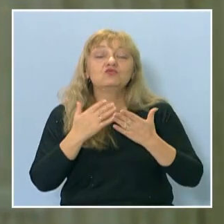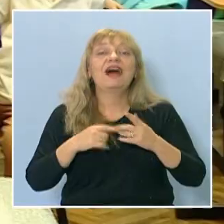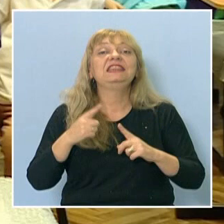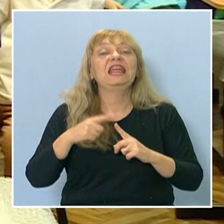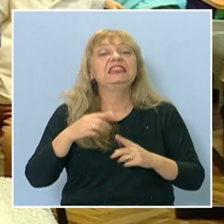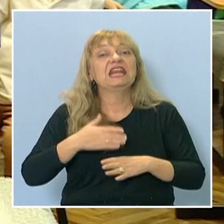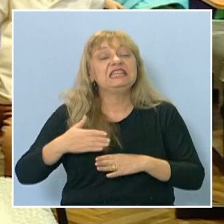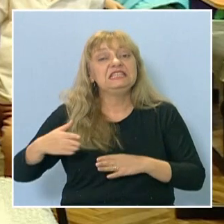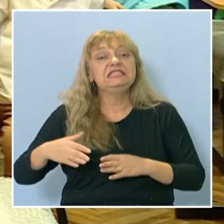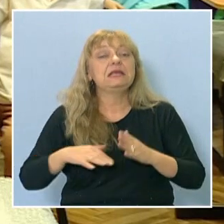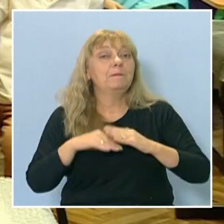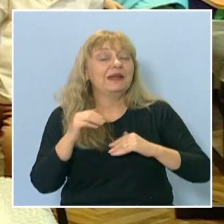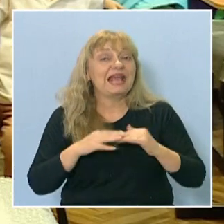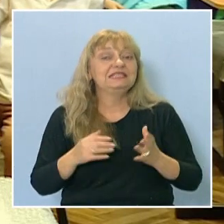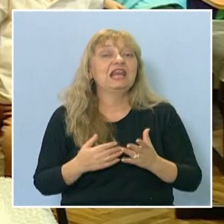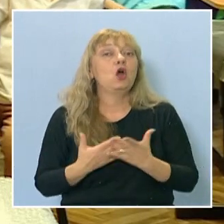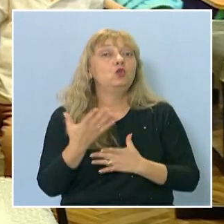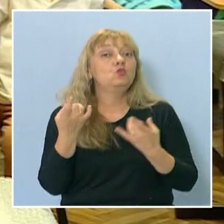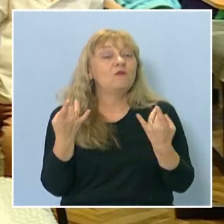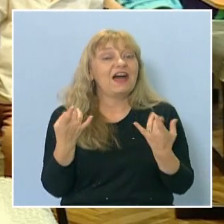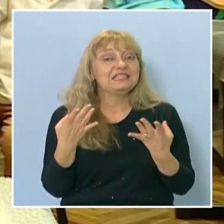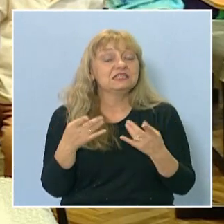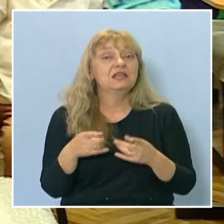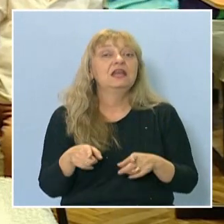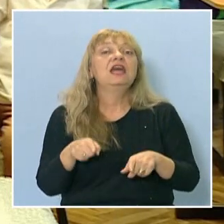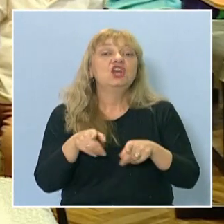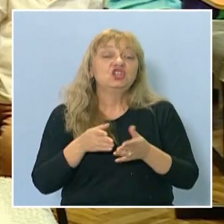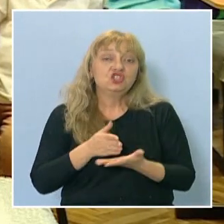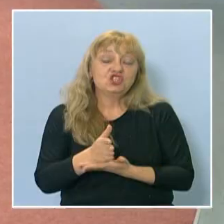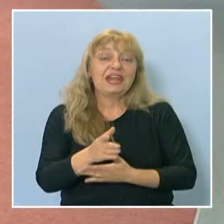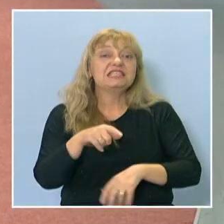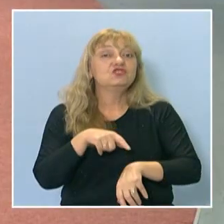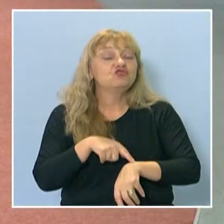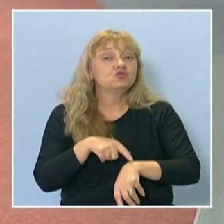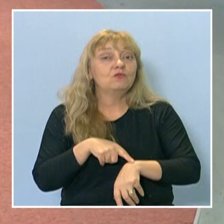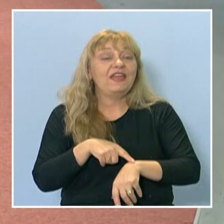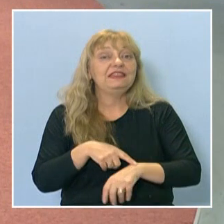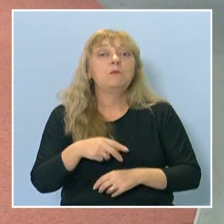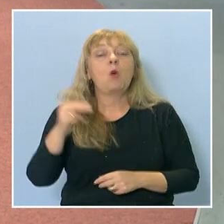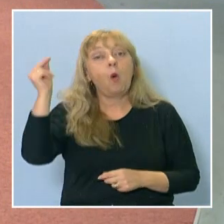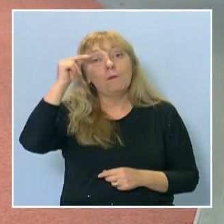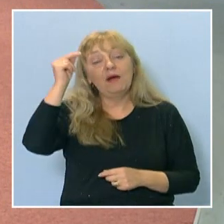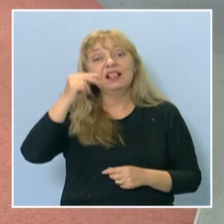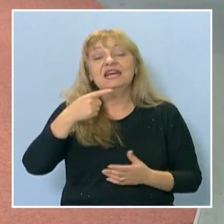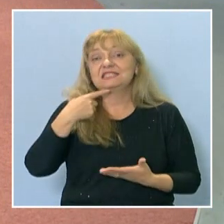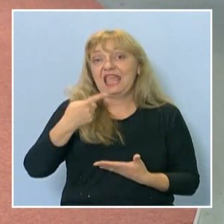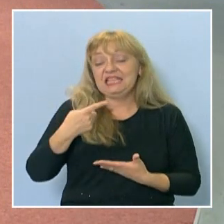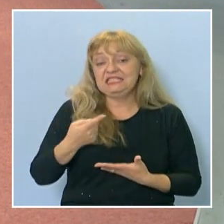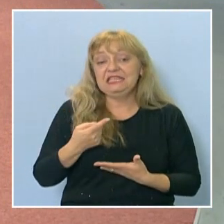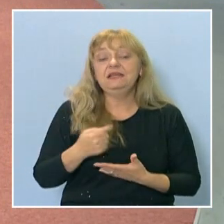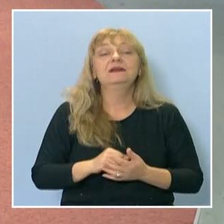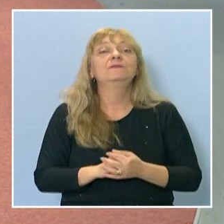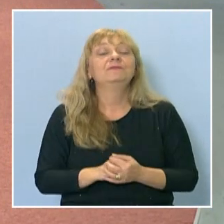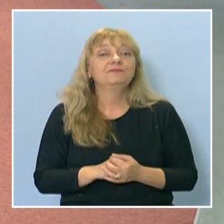иновации. И точно това, чрез часовете по-български, който е единия час, който се включва в